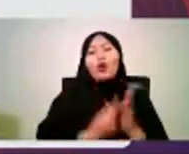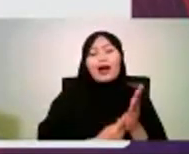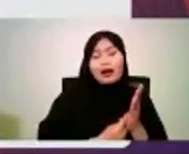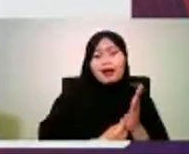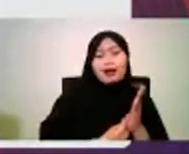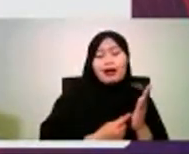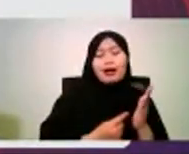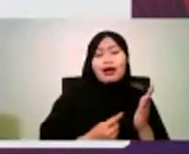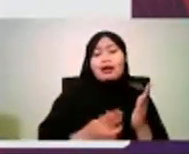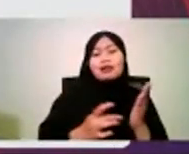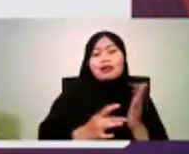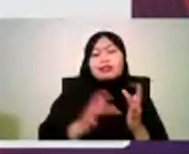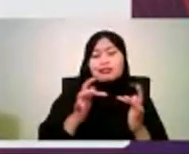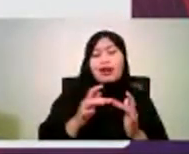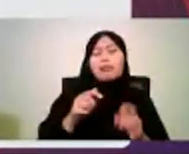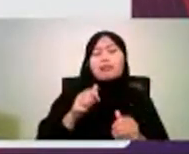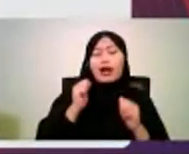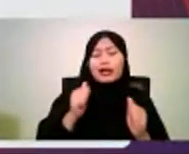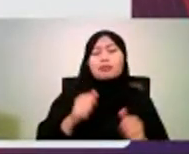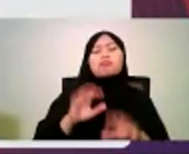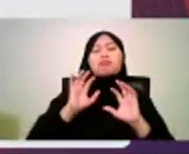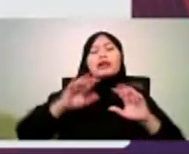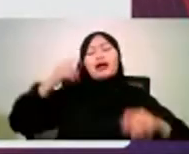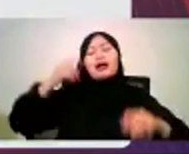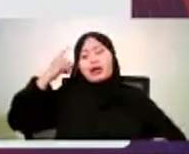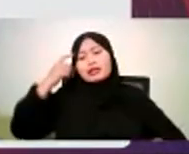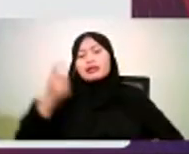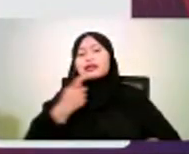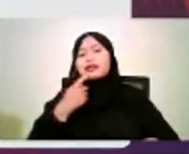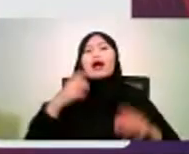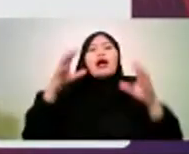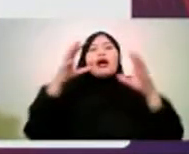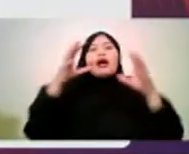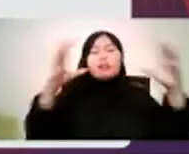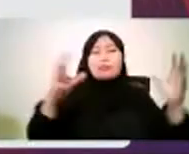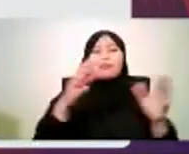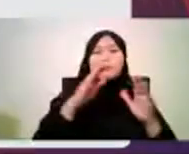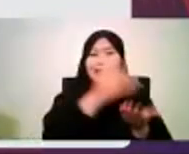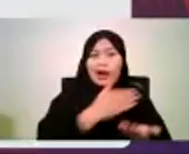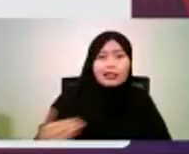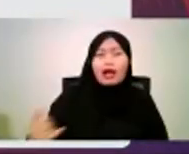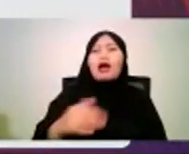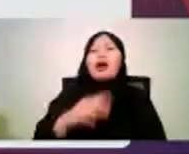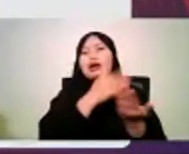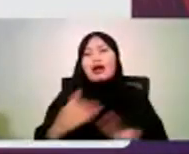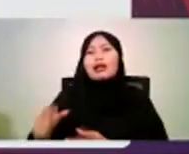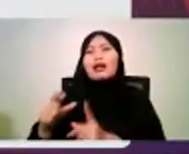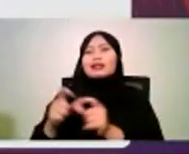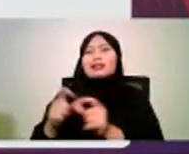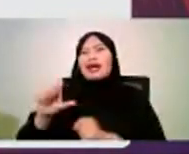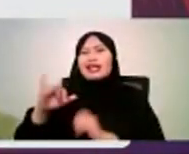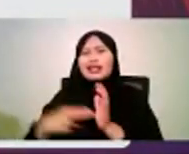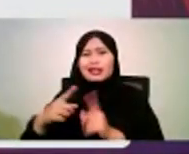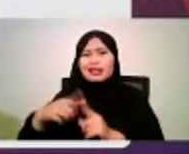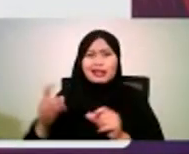baik oleh karena itu juga sebanyak belajar itu mengenai big data mereda ta Scientist data analytics dan